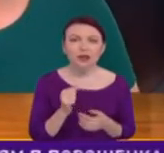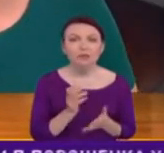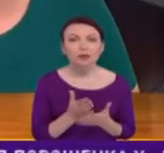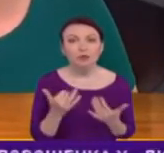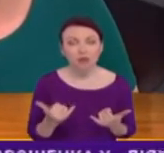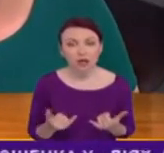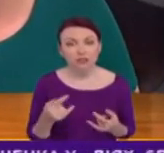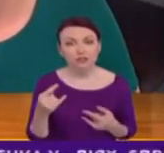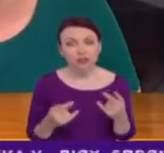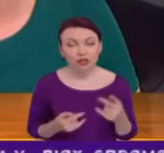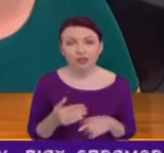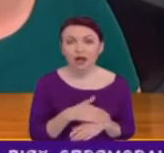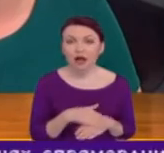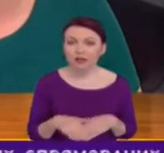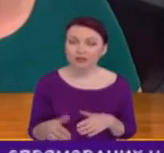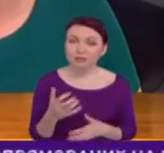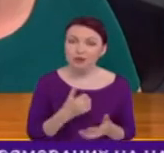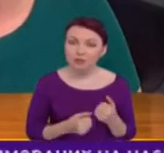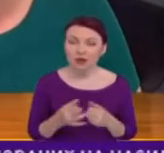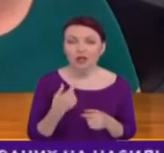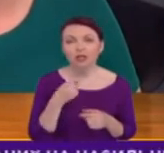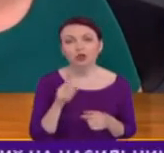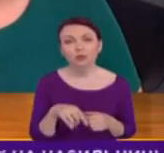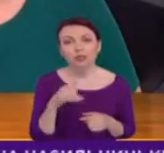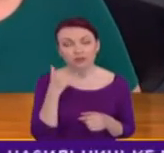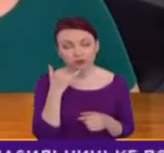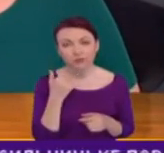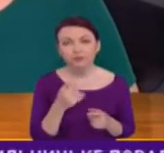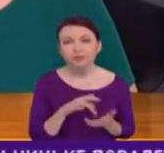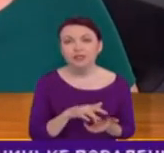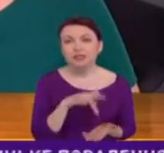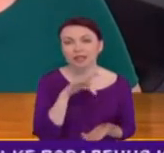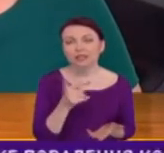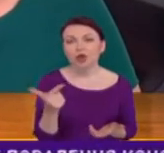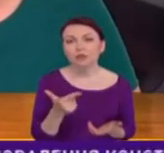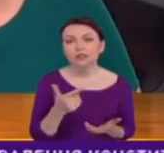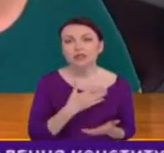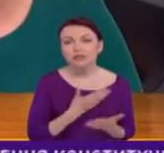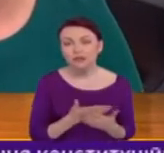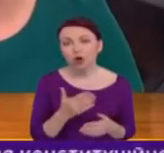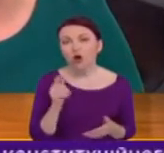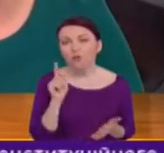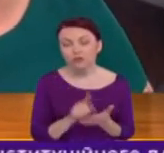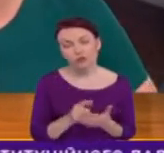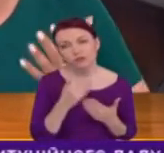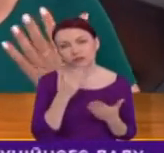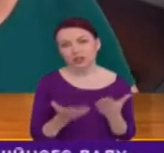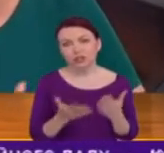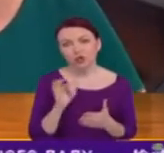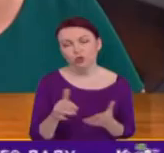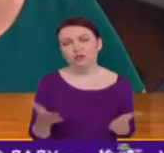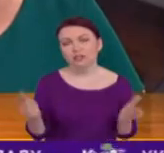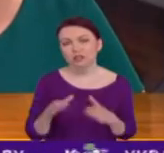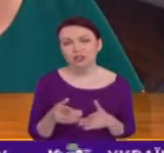зараз на ваших екранах адреса приймальні, а також номер телефонів Центру громадської ініціативи. Обов'язково звертайтеся, якщо у вас